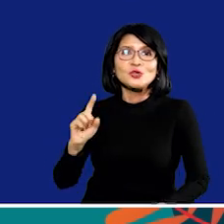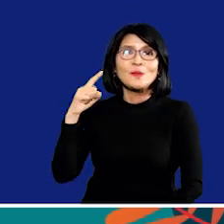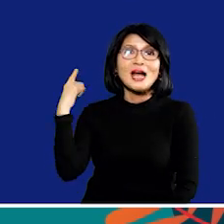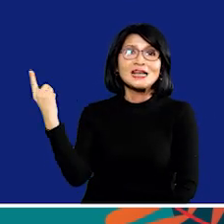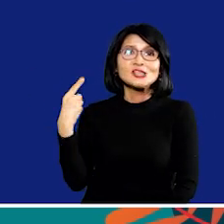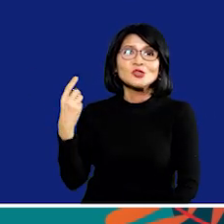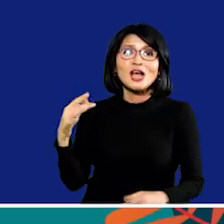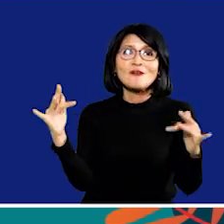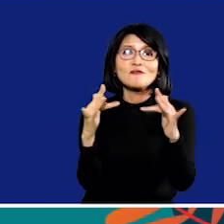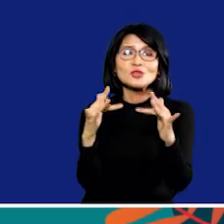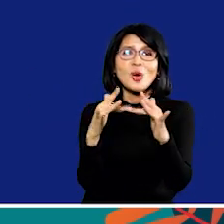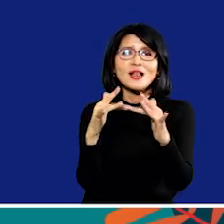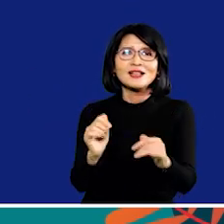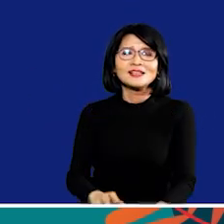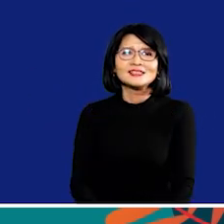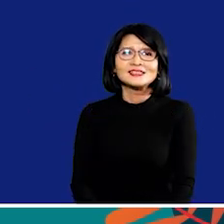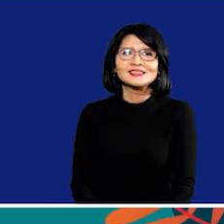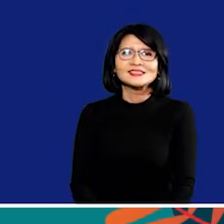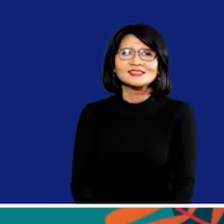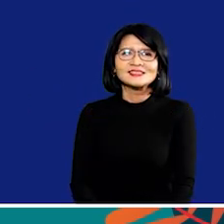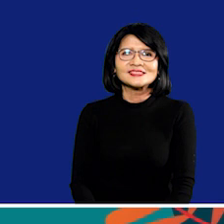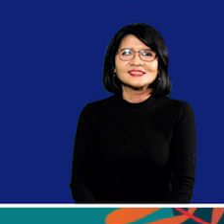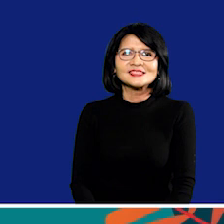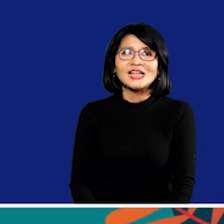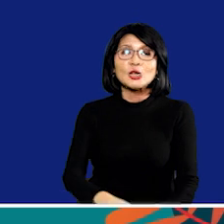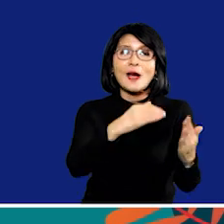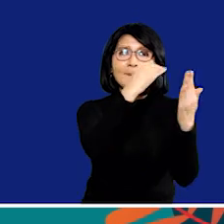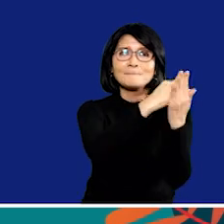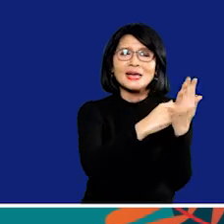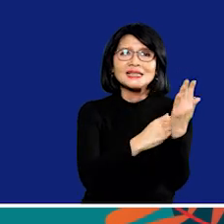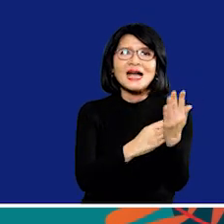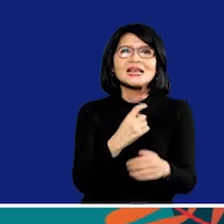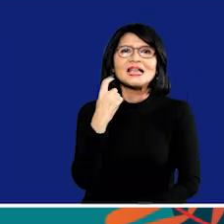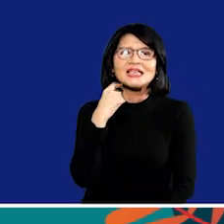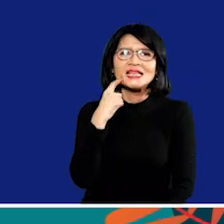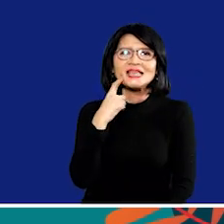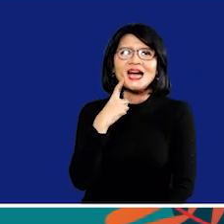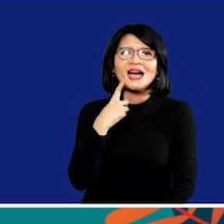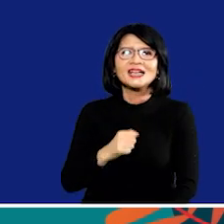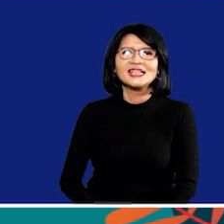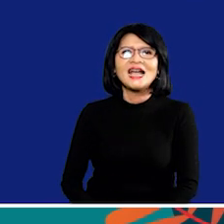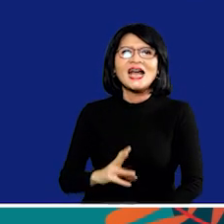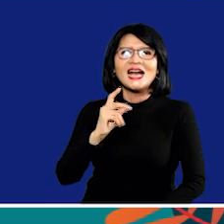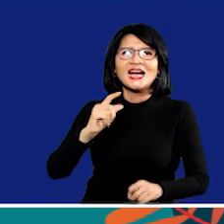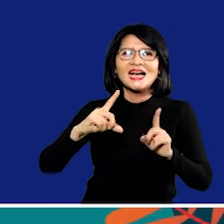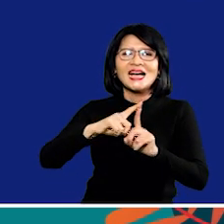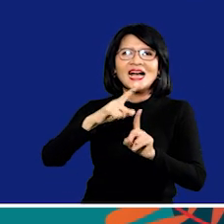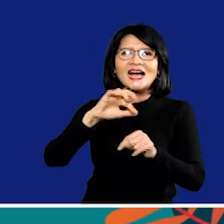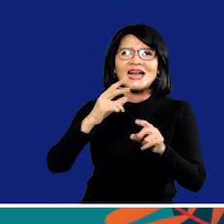virtual, Museum Nasional. Dan yang kedua adalah materi tentang fashion dari Kak Rati.